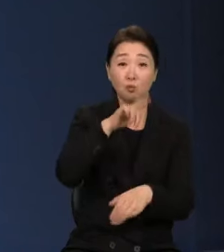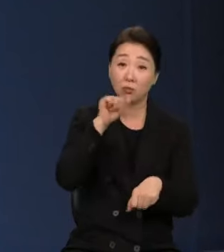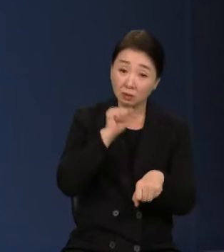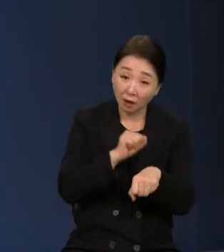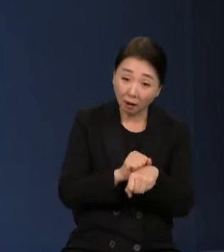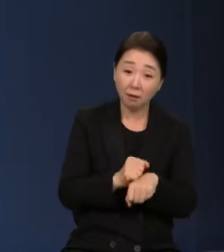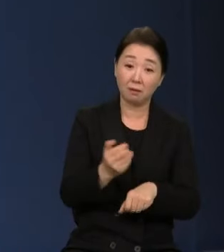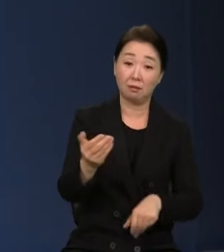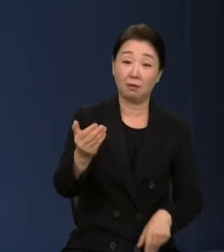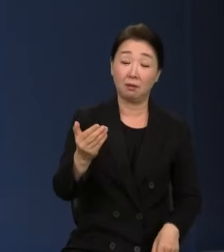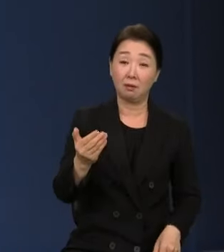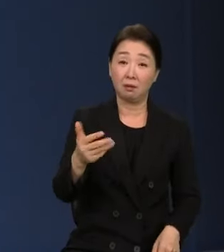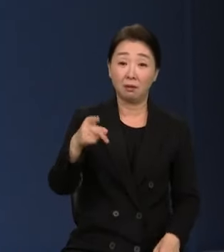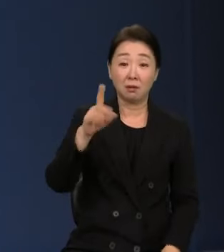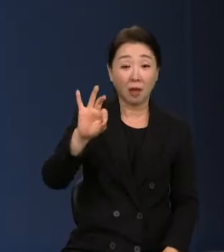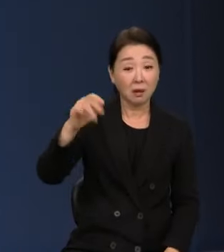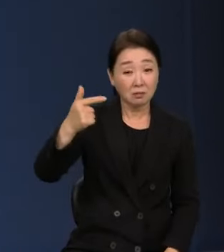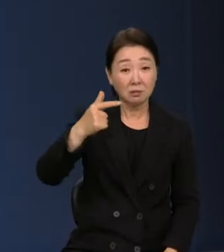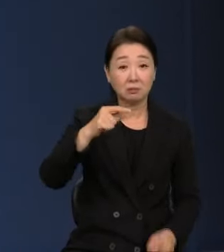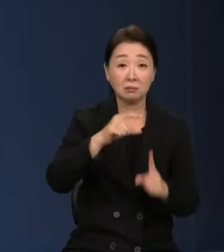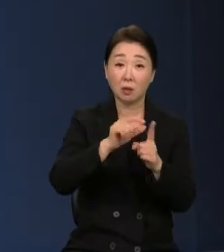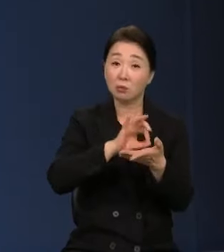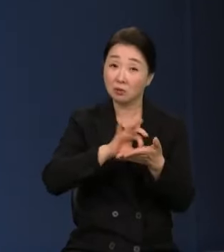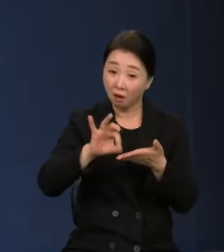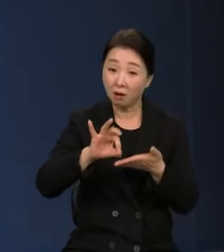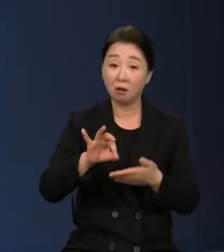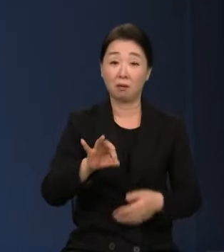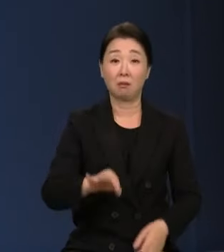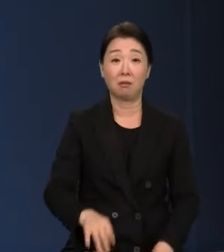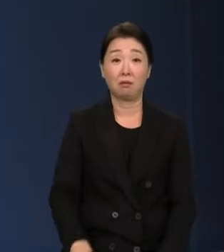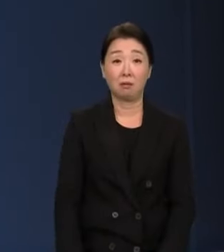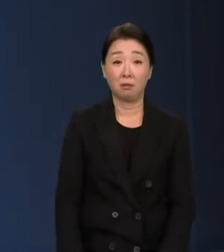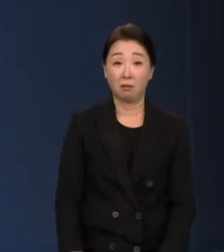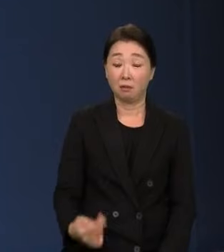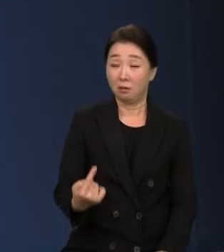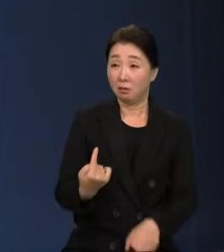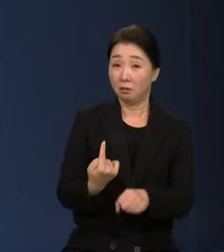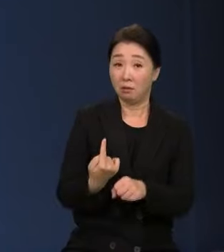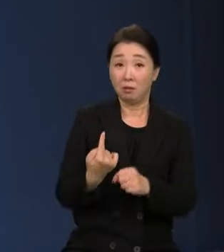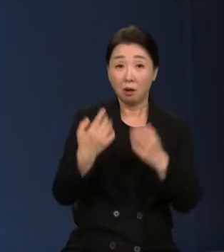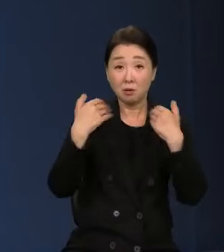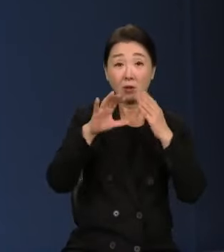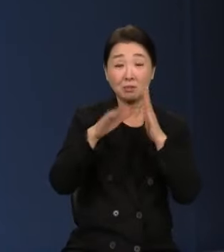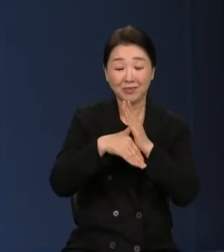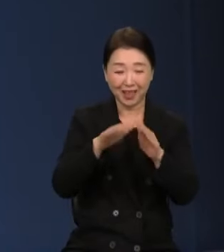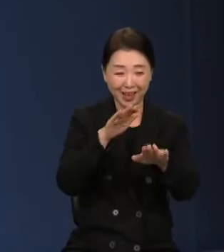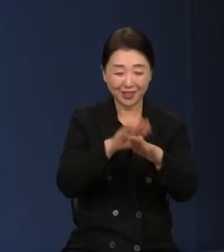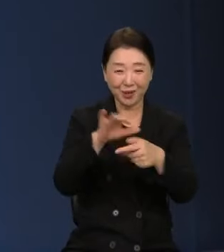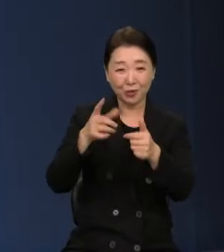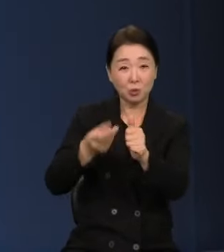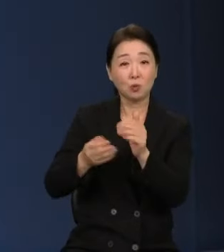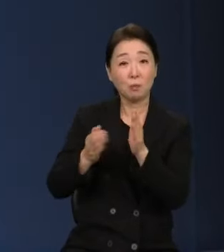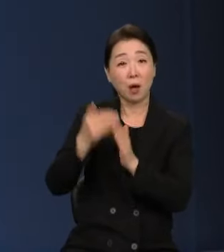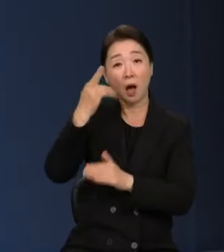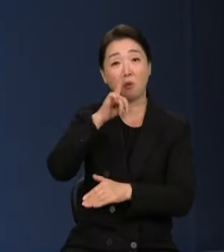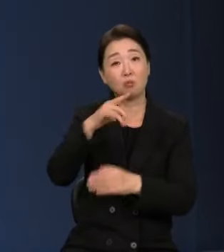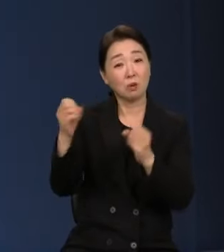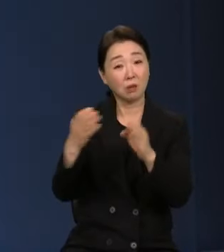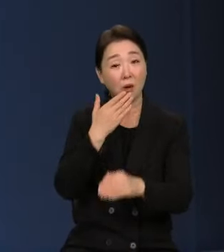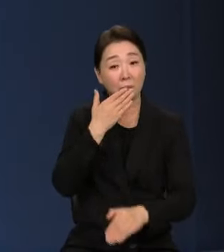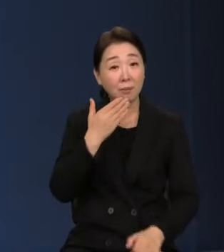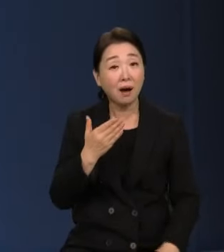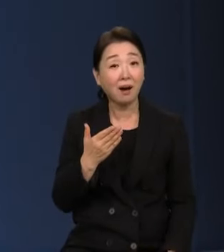잘하는데 그렇습니다 갱신 이렇게 어려운 표현도 거침없이 쓰고 있죠 특히 지난 여름에는 또 손흥민을 초청한 행사에서도 유창하게 한국말로 대화를